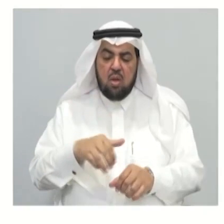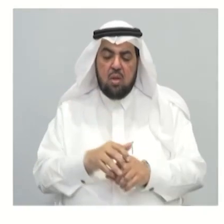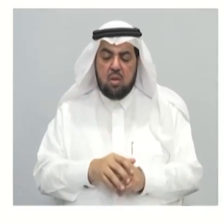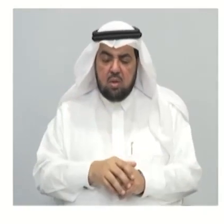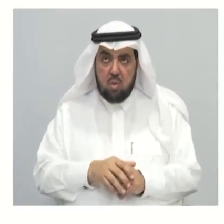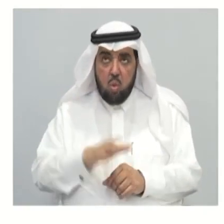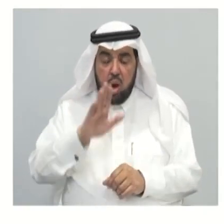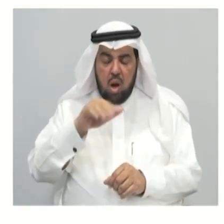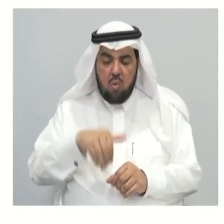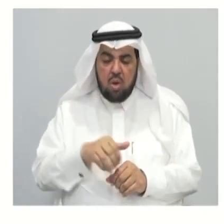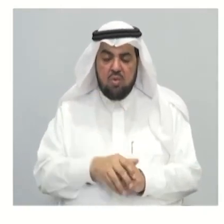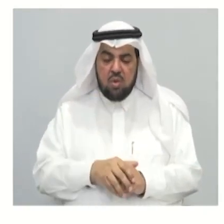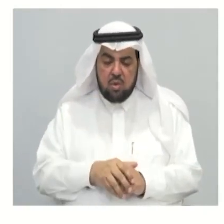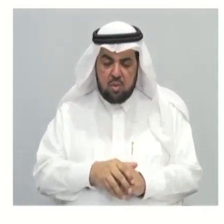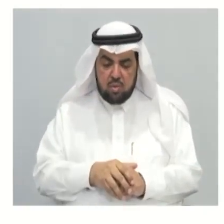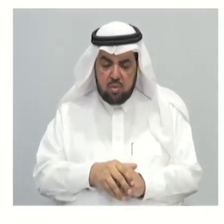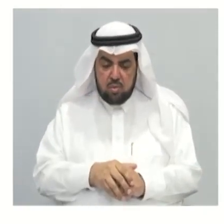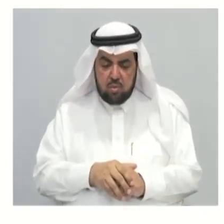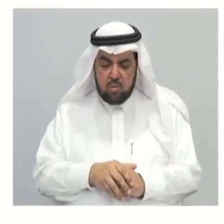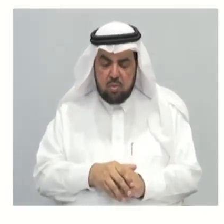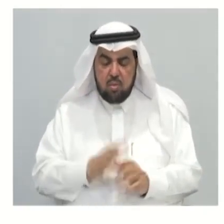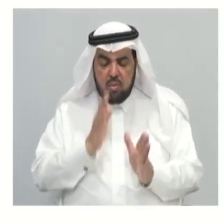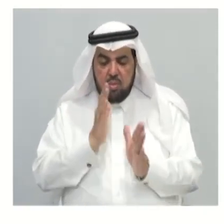واعلى واسفل